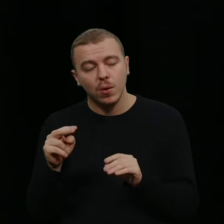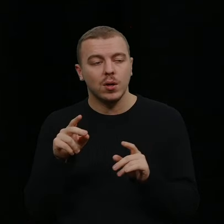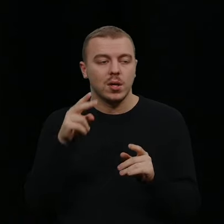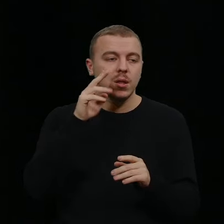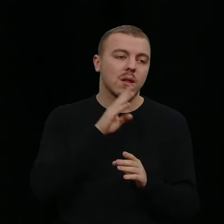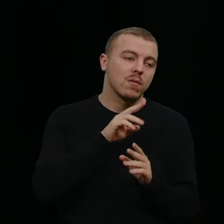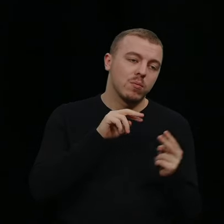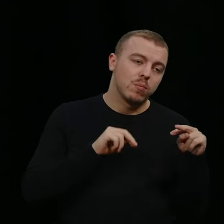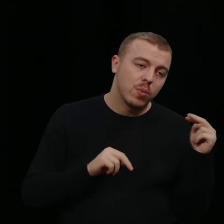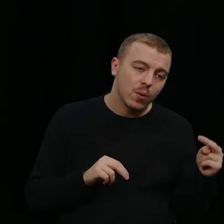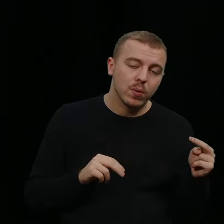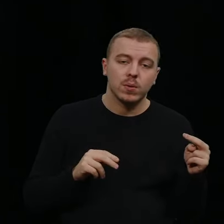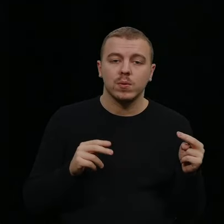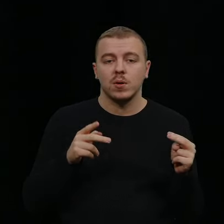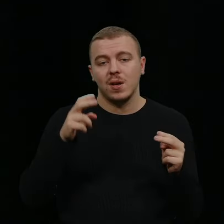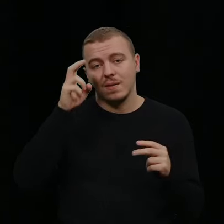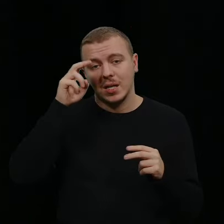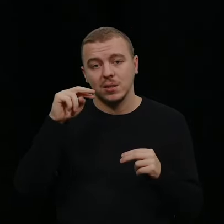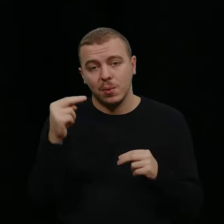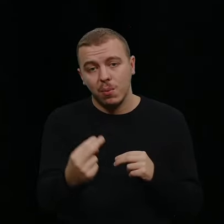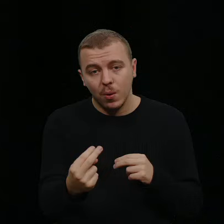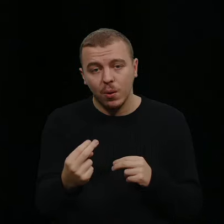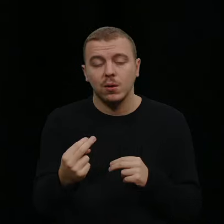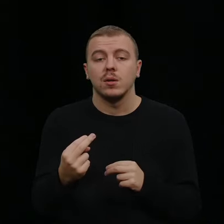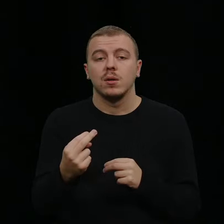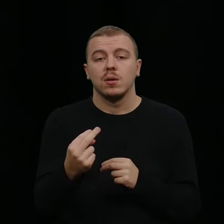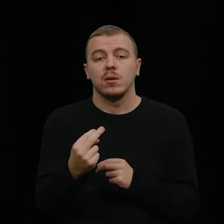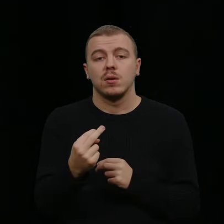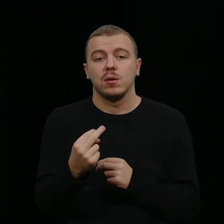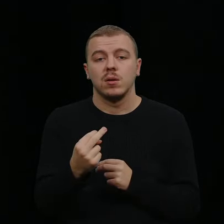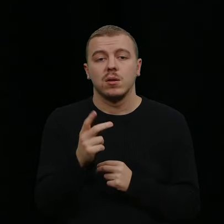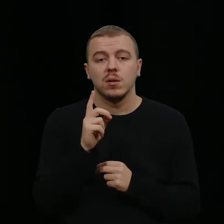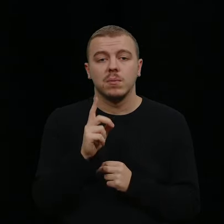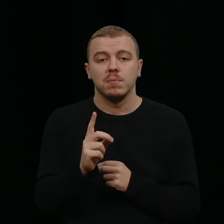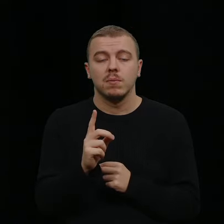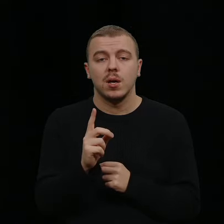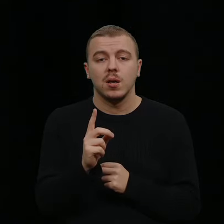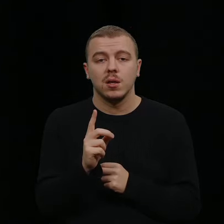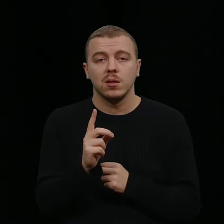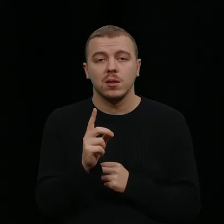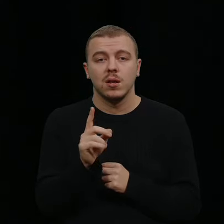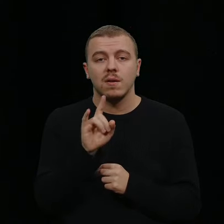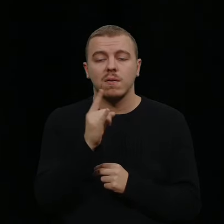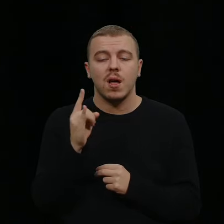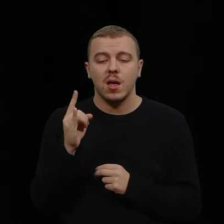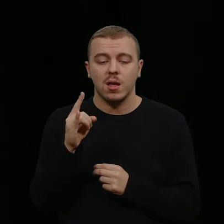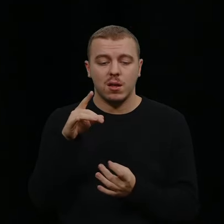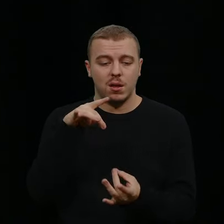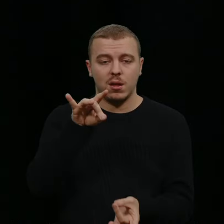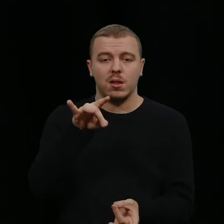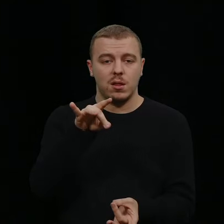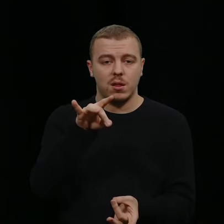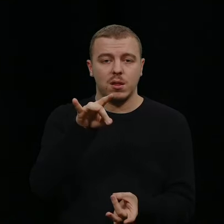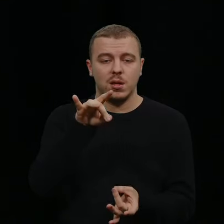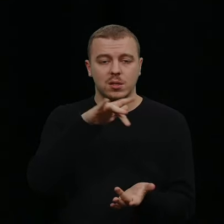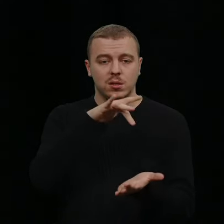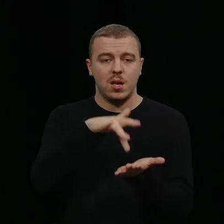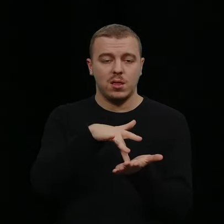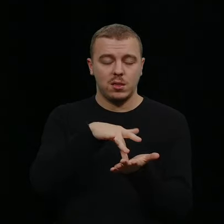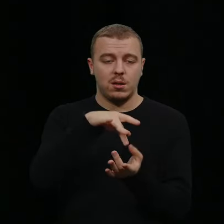iš, nežinau, valstybės netgi pozicijų, bet labai retai vaikas stovi pačiam